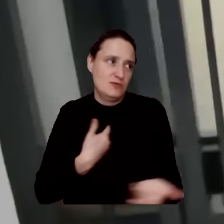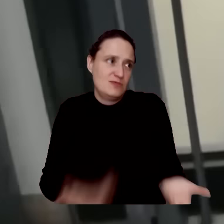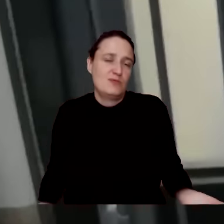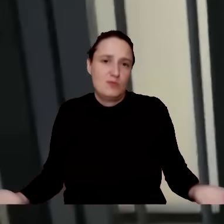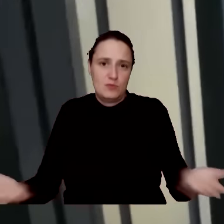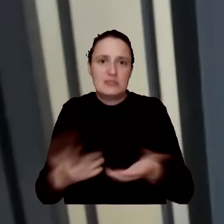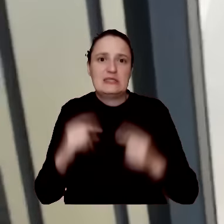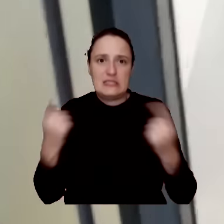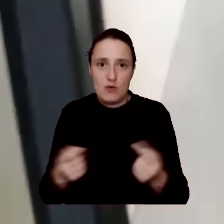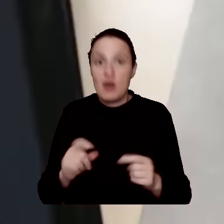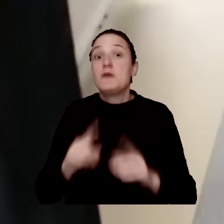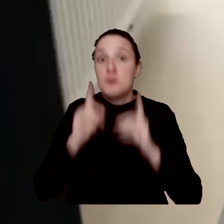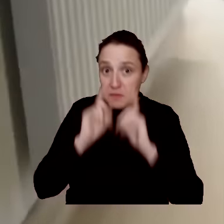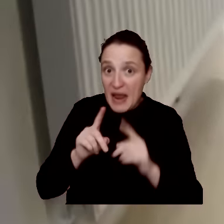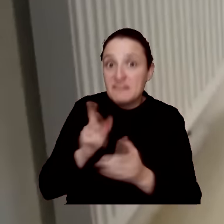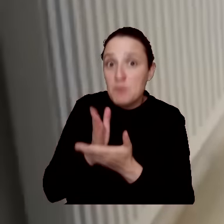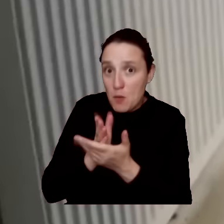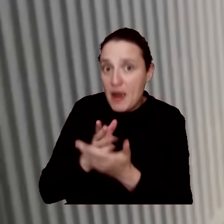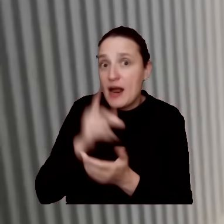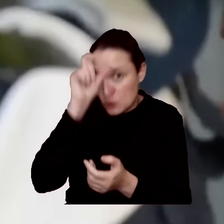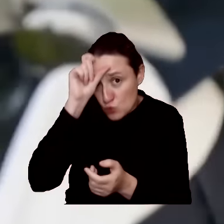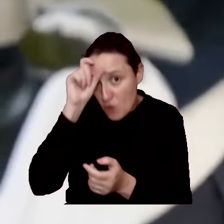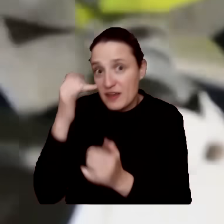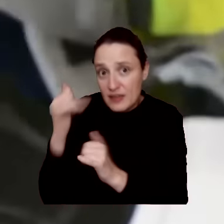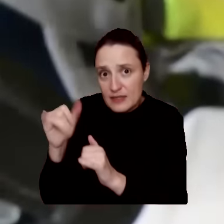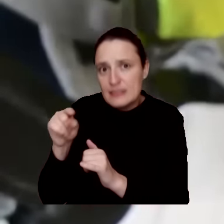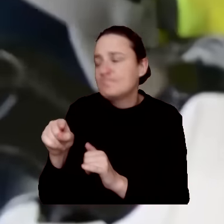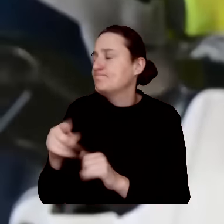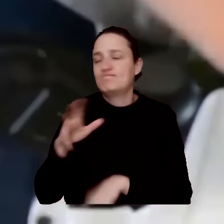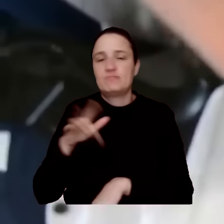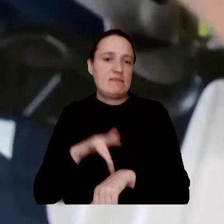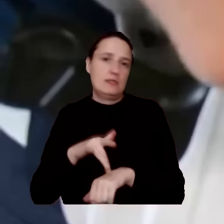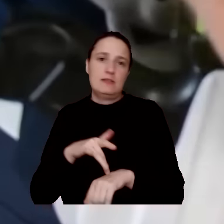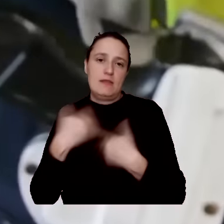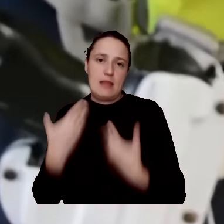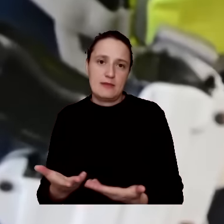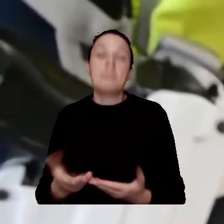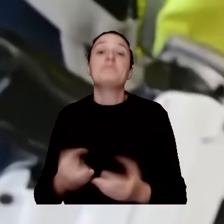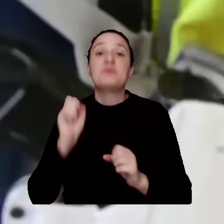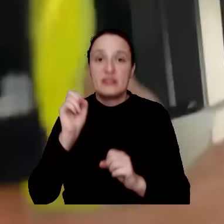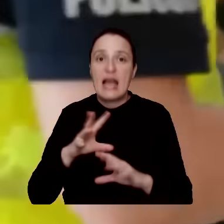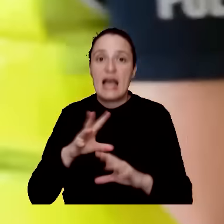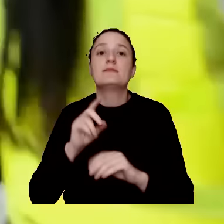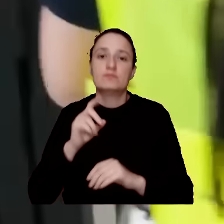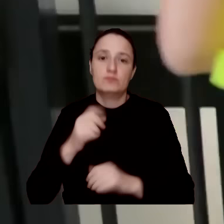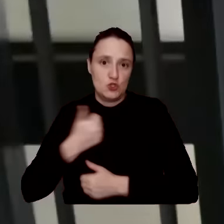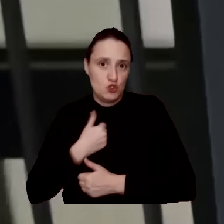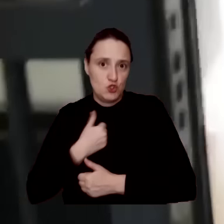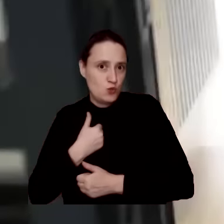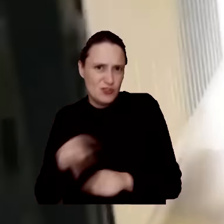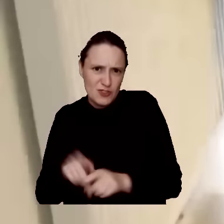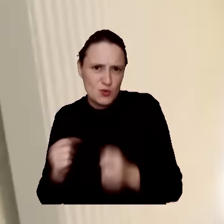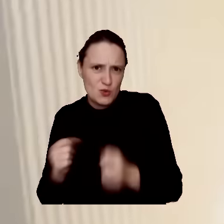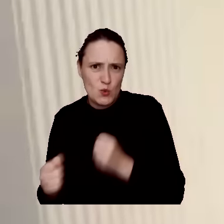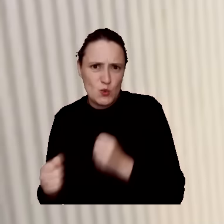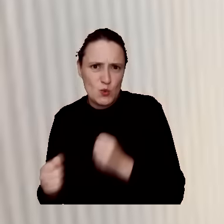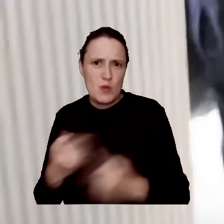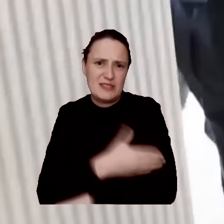pomocy innym ludziom, może być właśnie nieskuteczne. Owszem, w trudnej sytuacji żołnierze i służby od lat